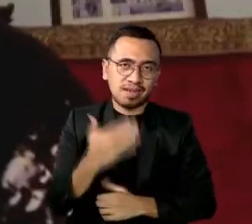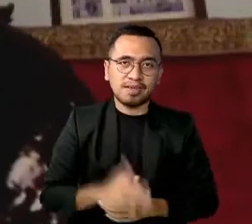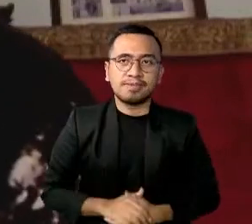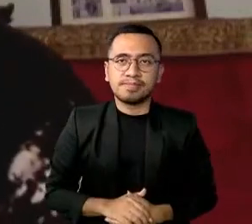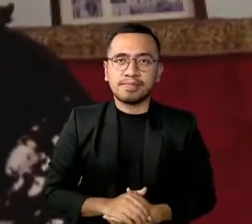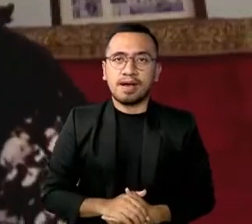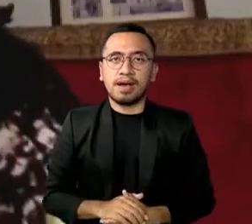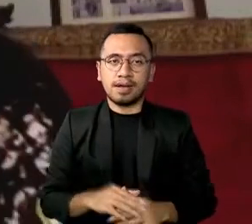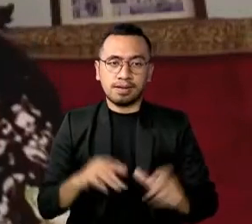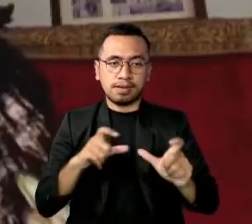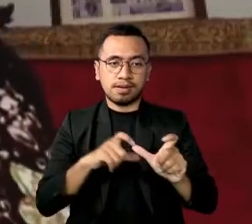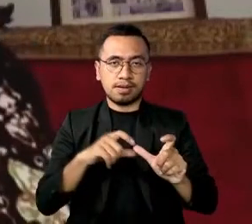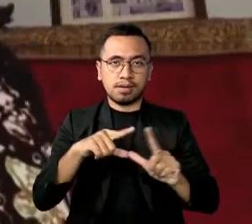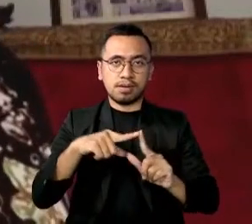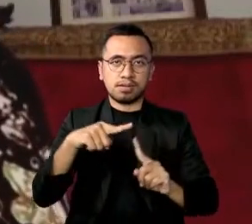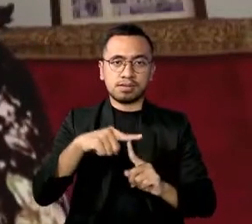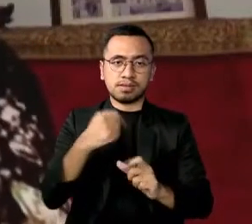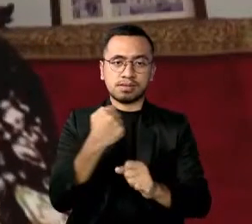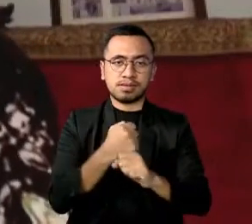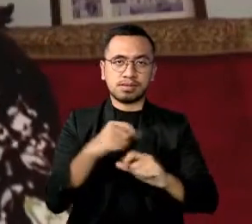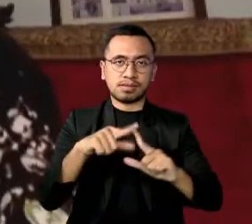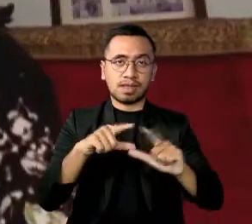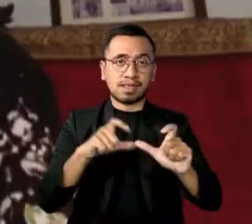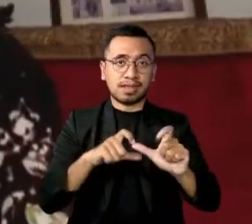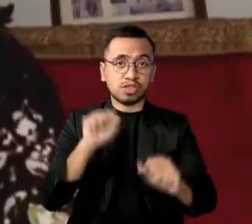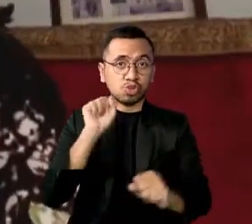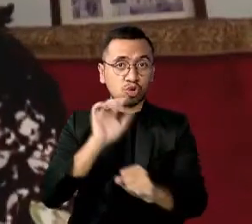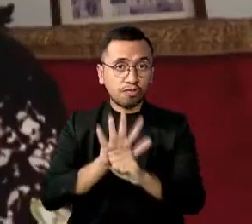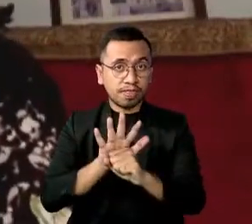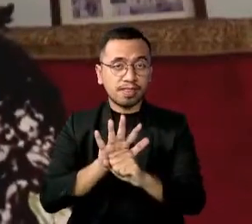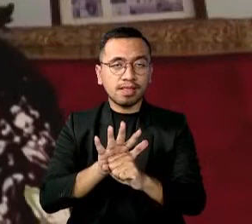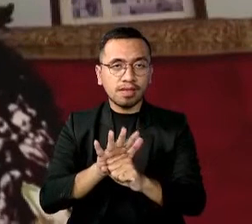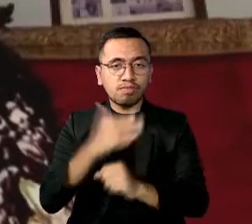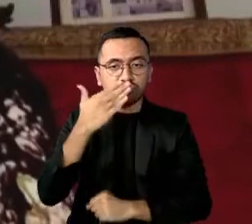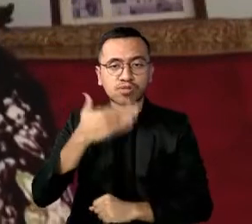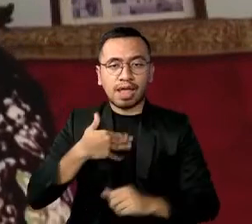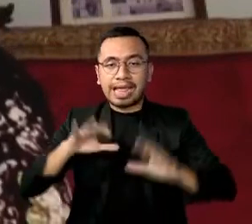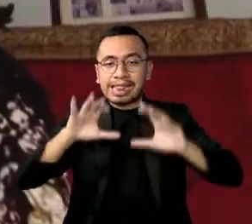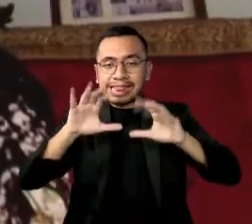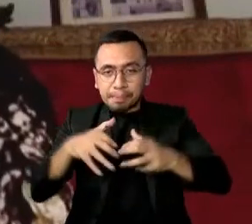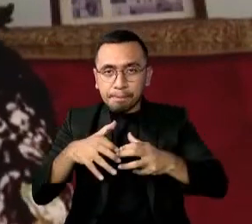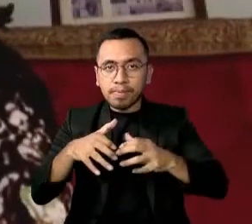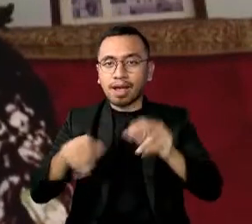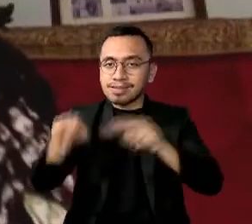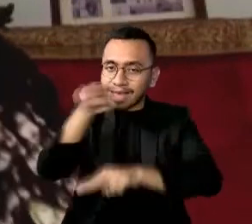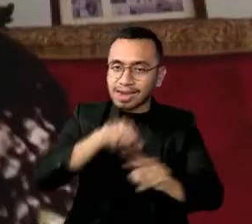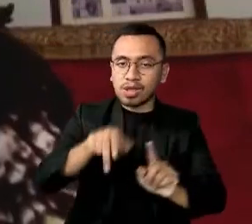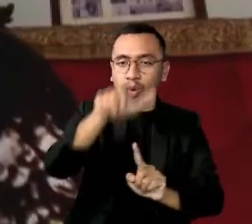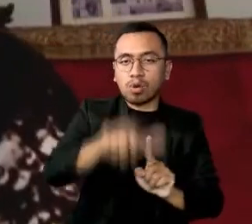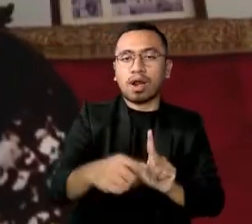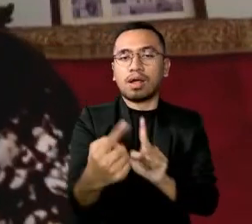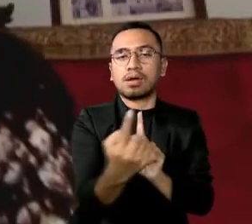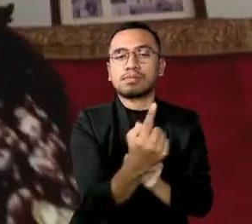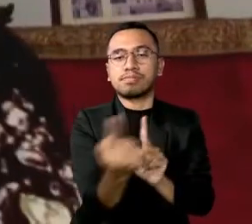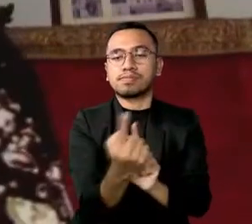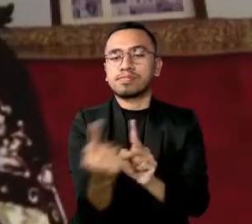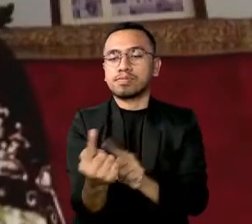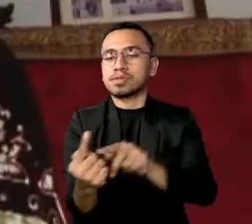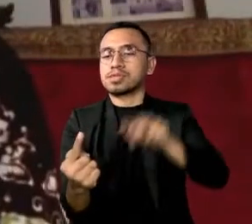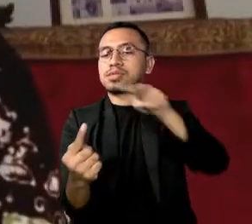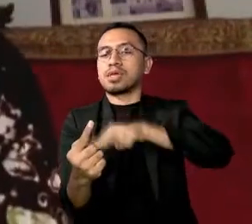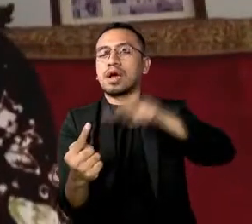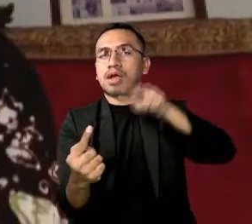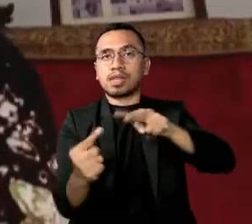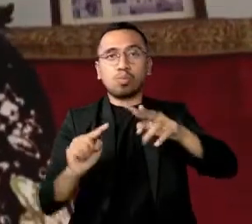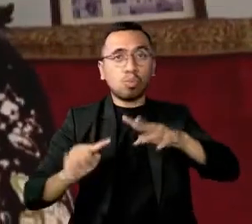Satgas kesehatan copy 13 sudah mengirim tim pelacak kontaknya sejak mulai dari November Desember bahkan